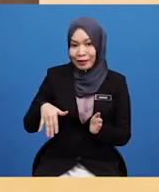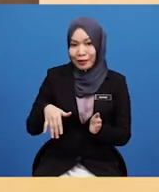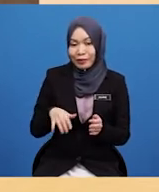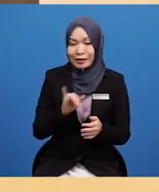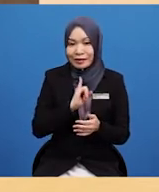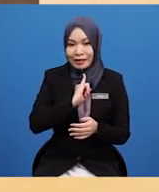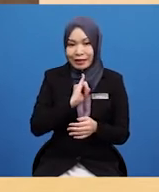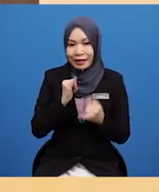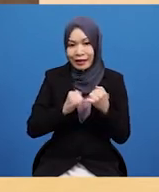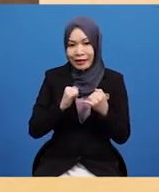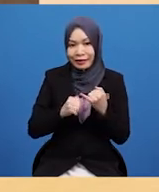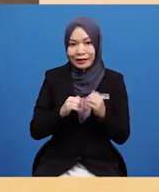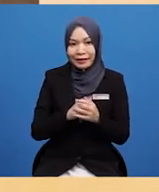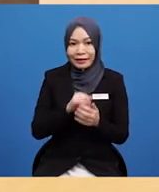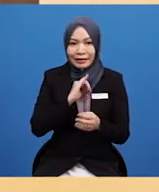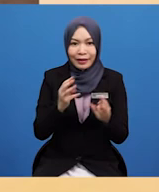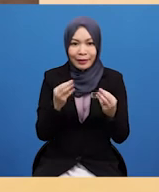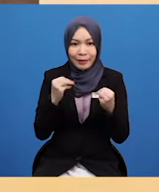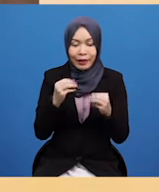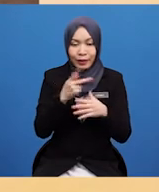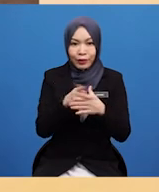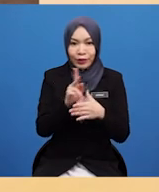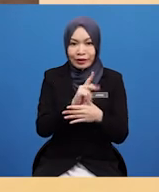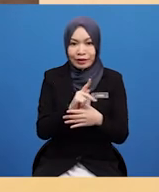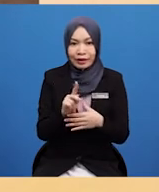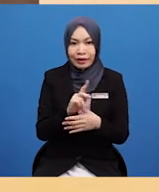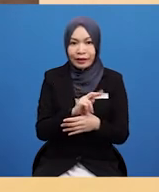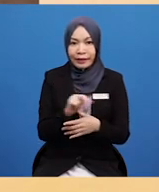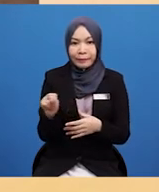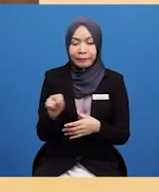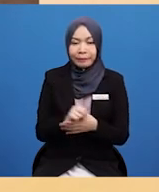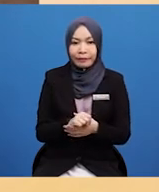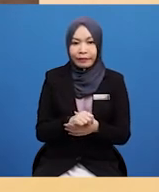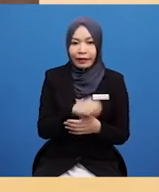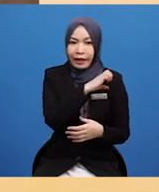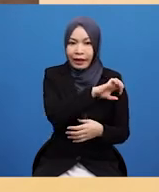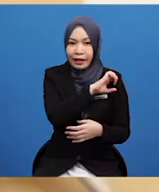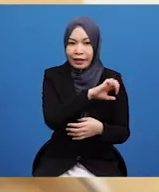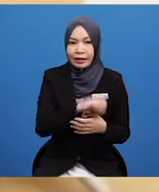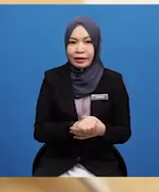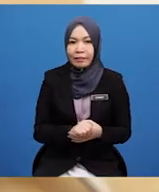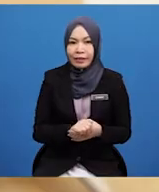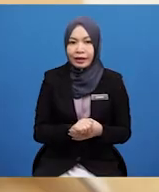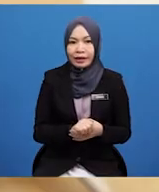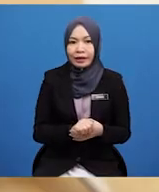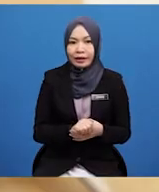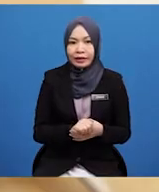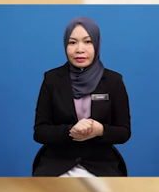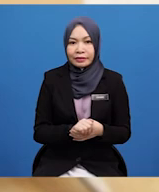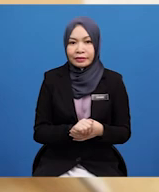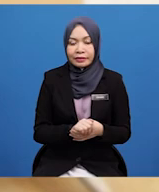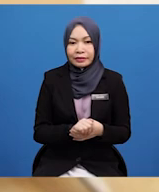kongsikan elemen kewarganegaraan bagi topik kita pada hari ini. Ialah